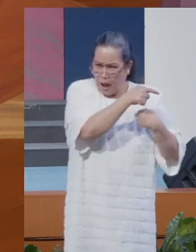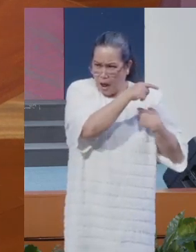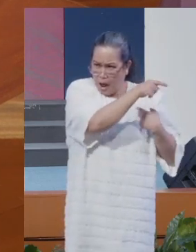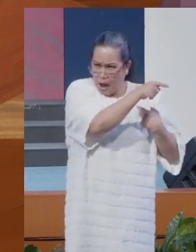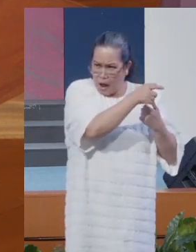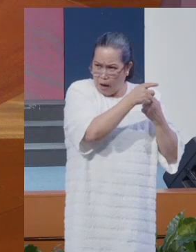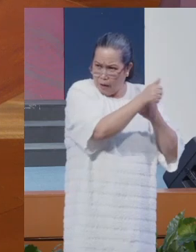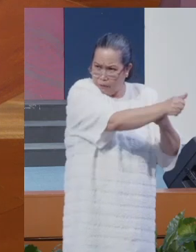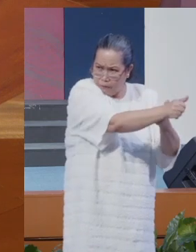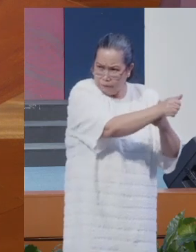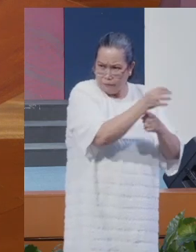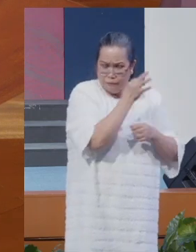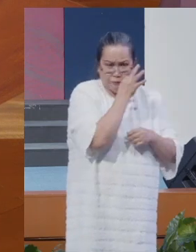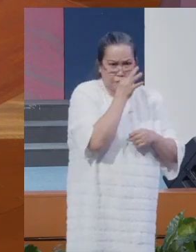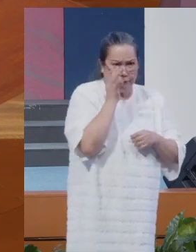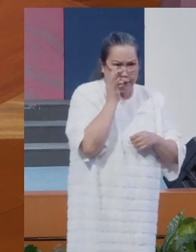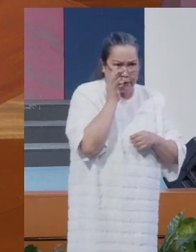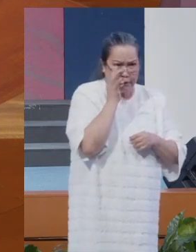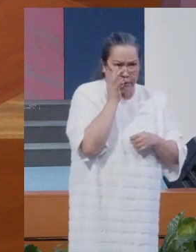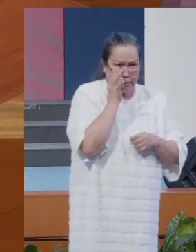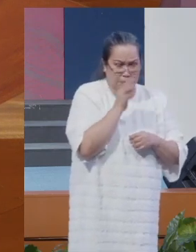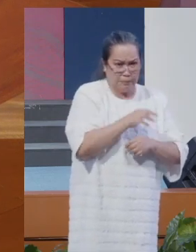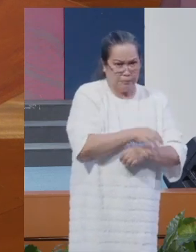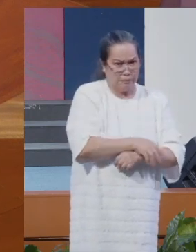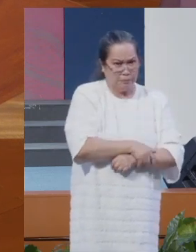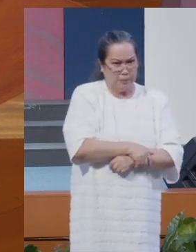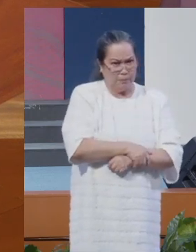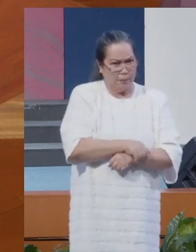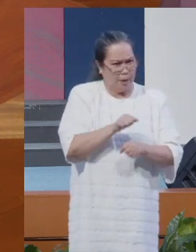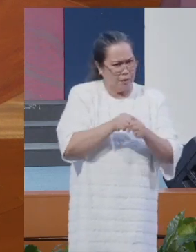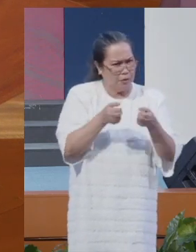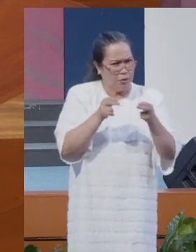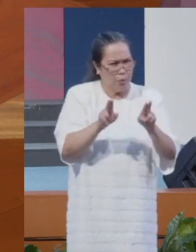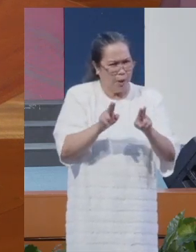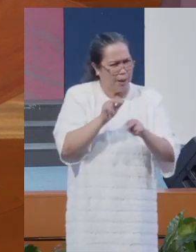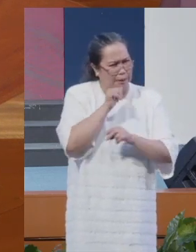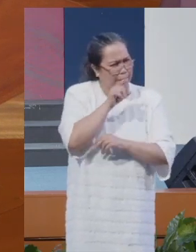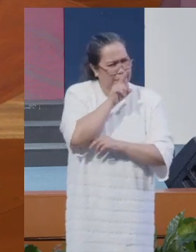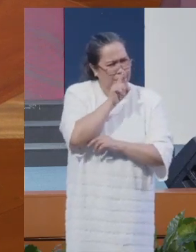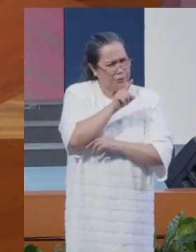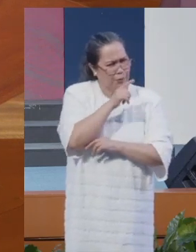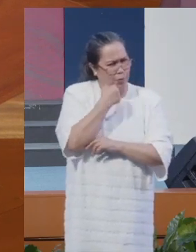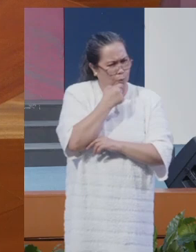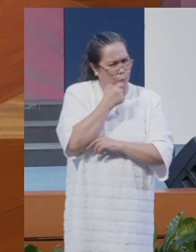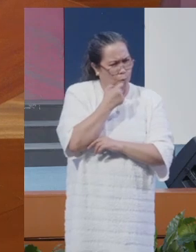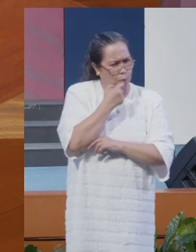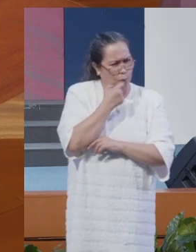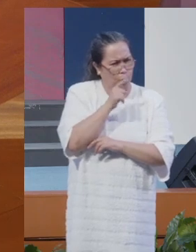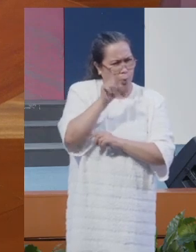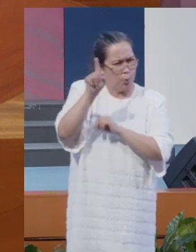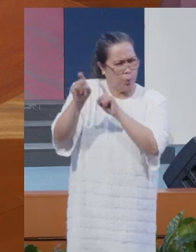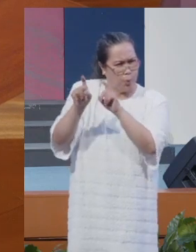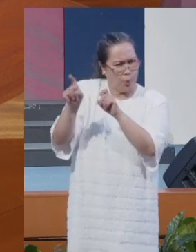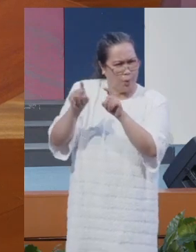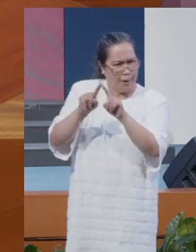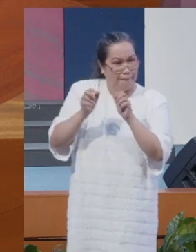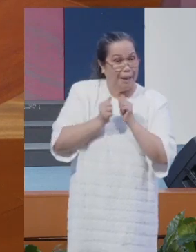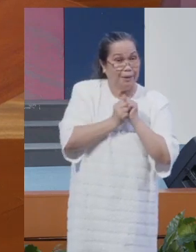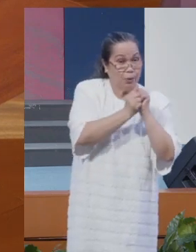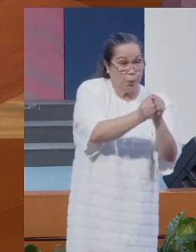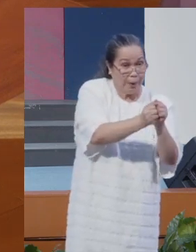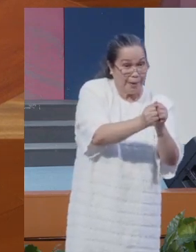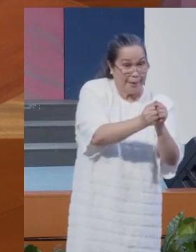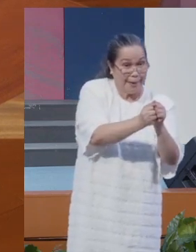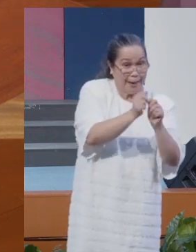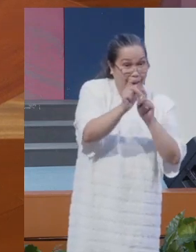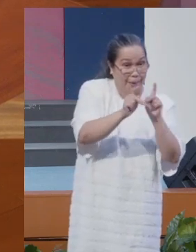of the Pharisees fast? So, hindi tiyak kung sino talaga yung nagtanong, pero kasama doon